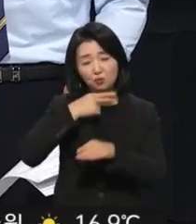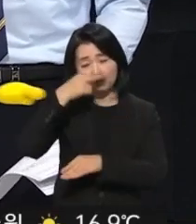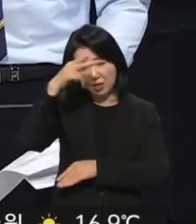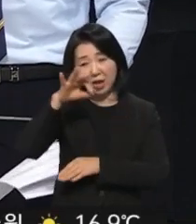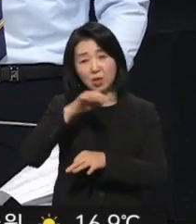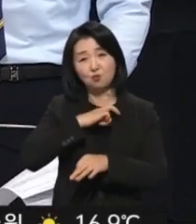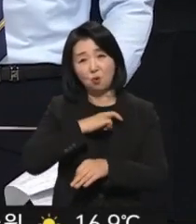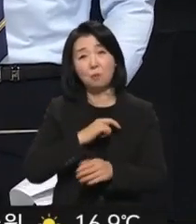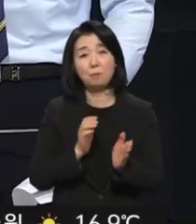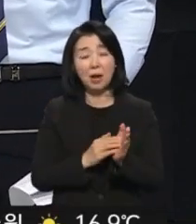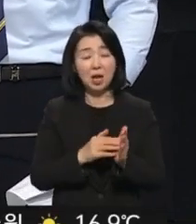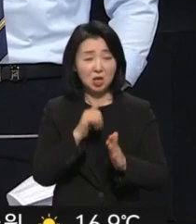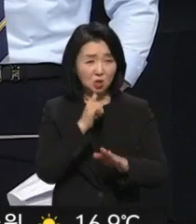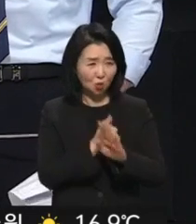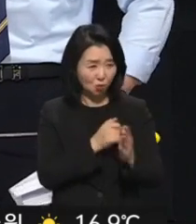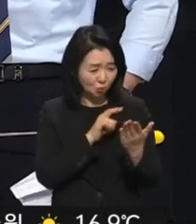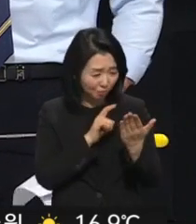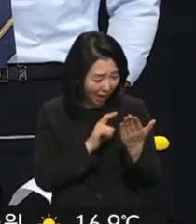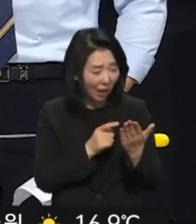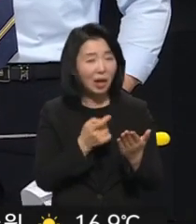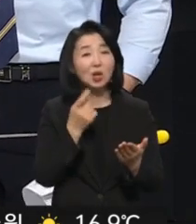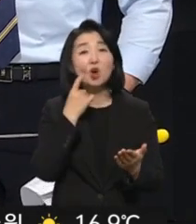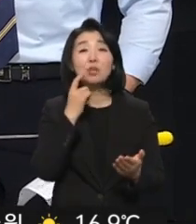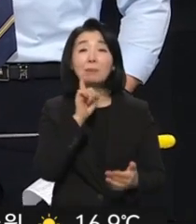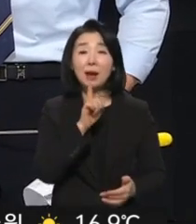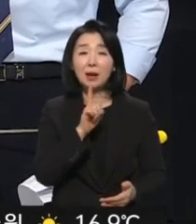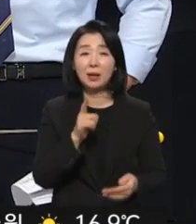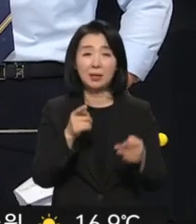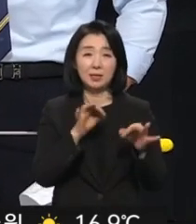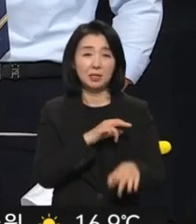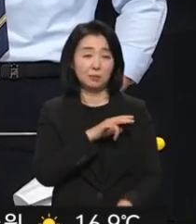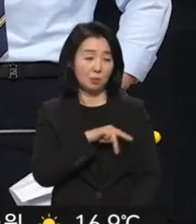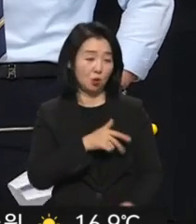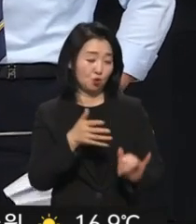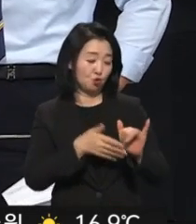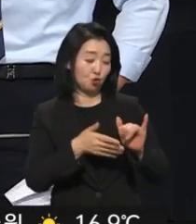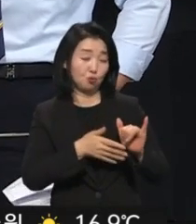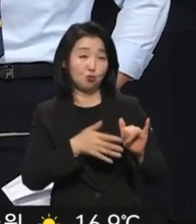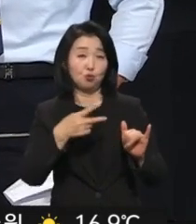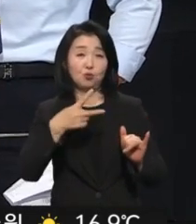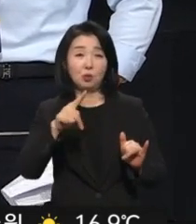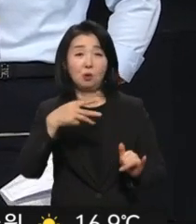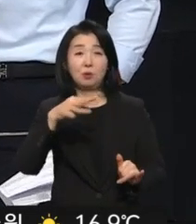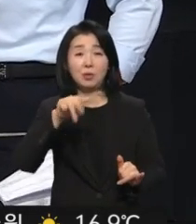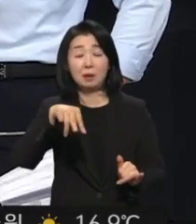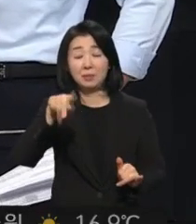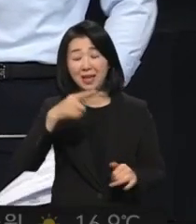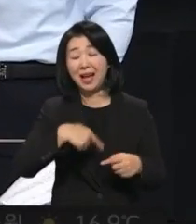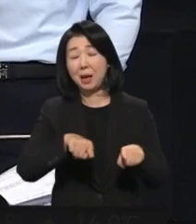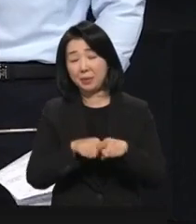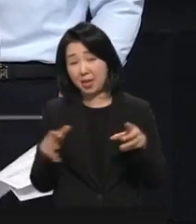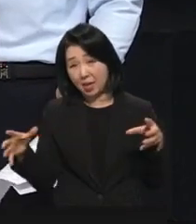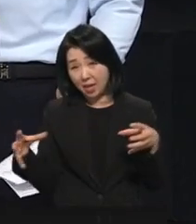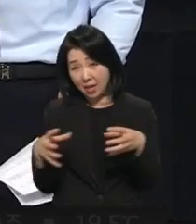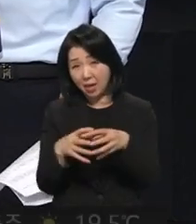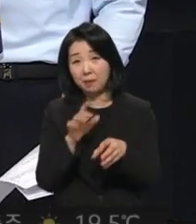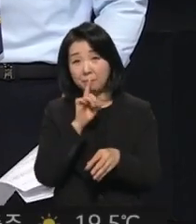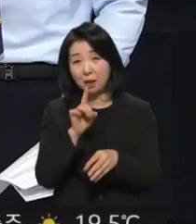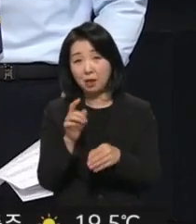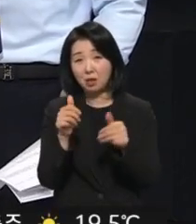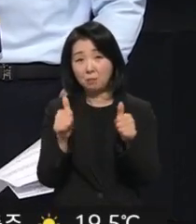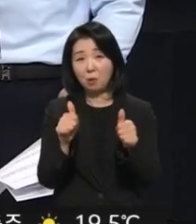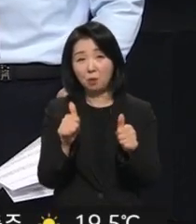의혹은 사실상 거짓으로 판명돼 가고 있죠. 김 의원은 당시 유튜브 채널 더탐사와 협업했다고 밝혔는데요.